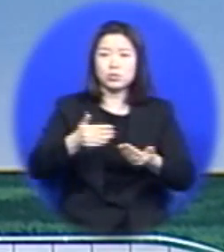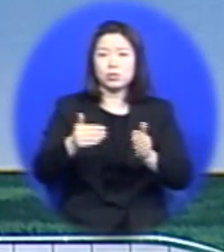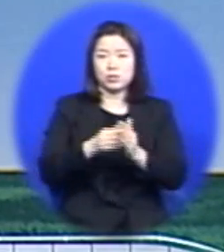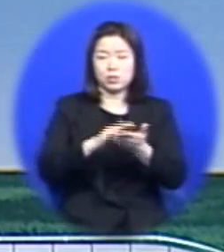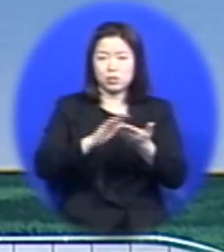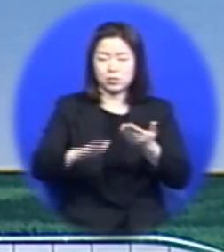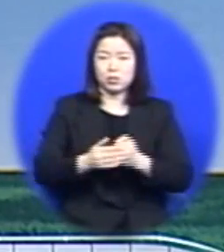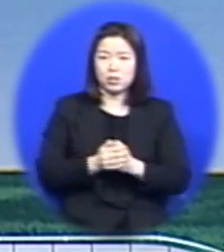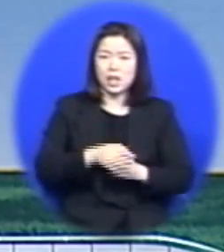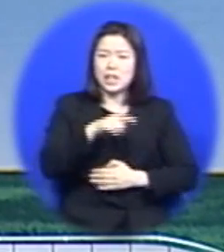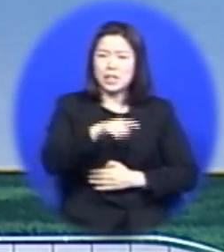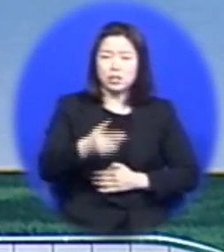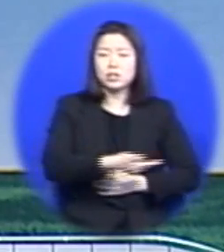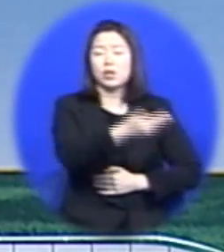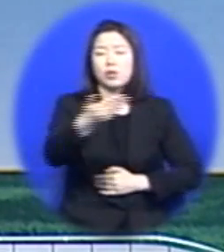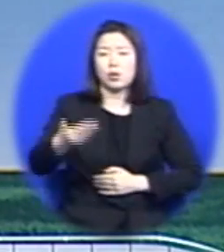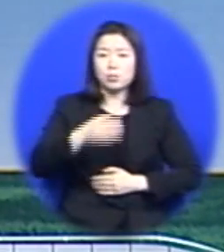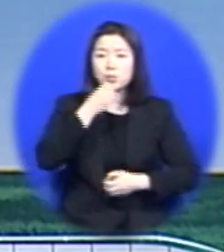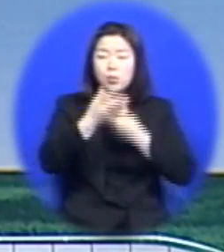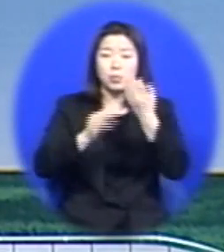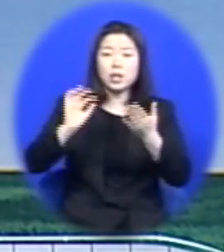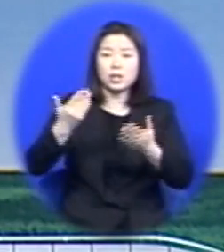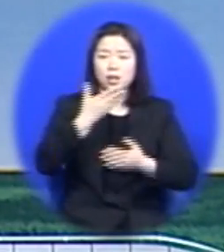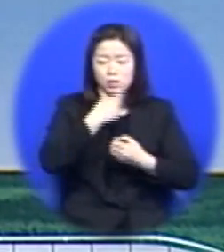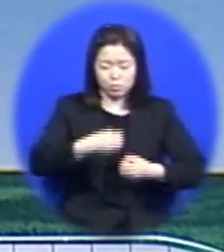이것이 여러분의 고백일 수 있게 되기를 축복합니다.